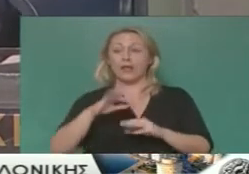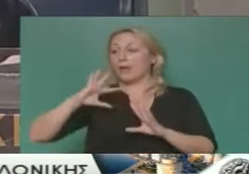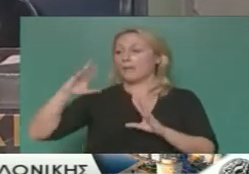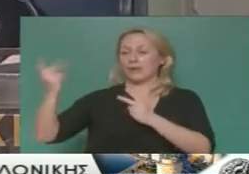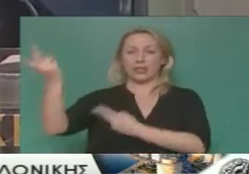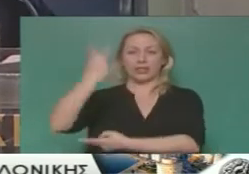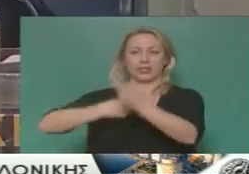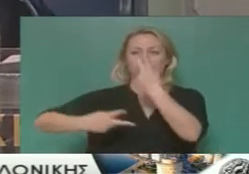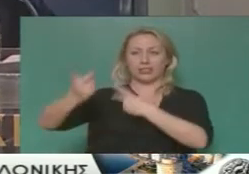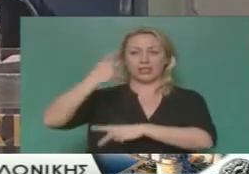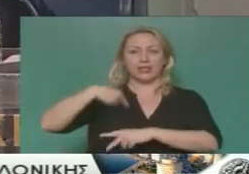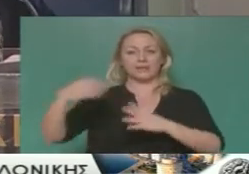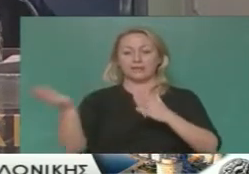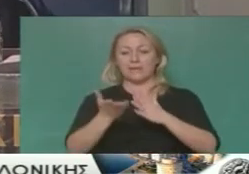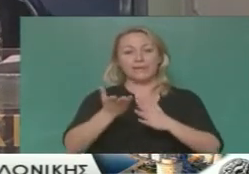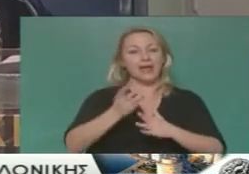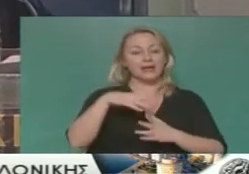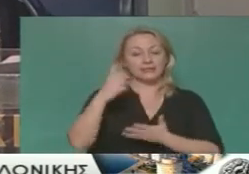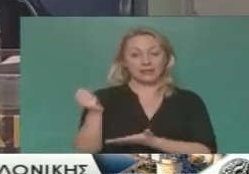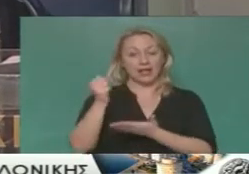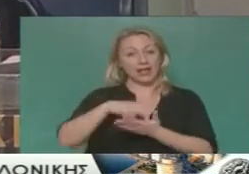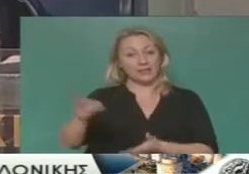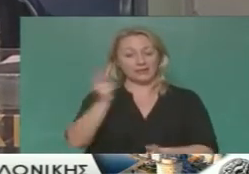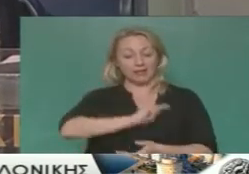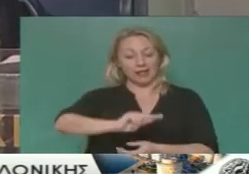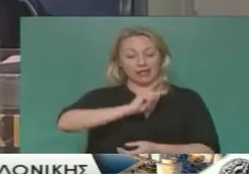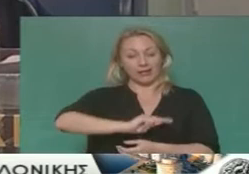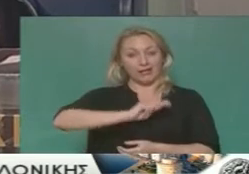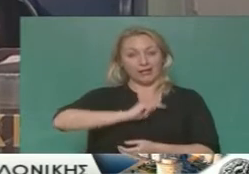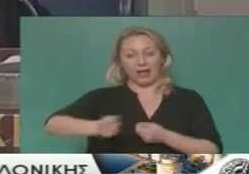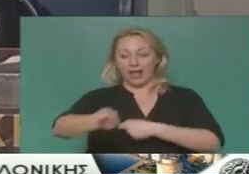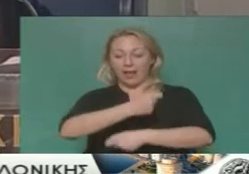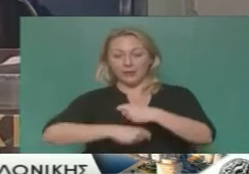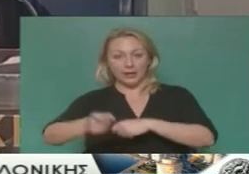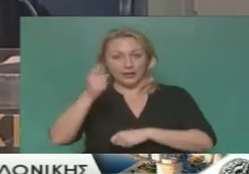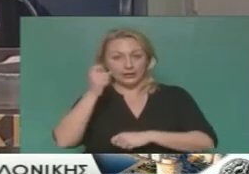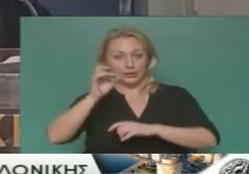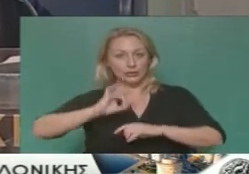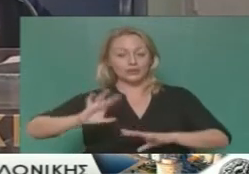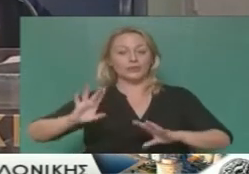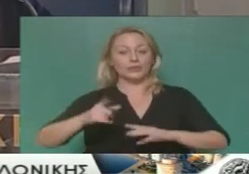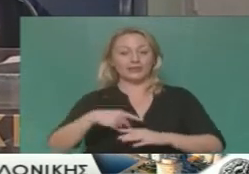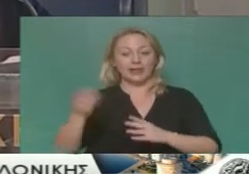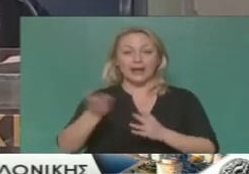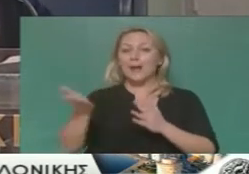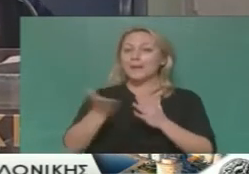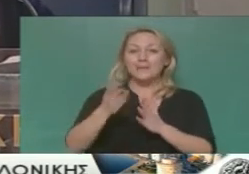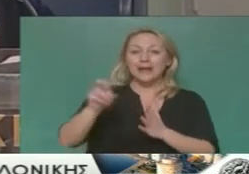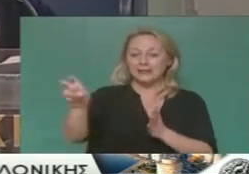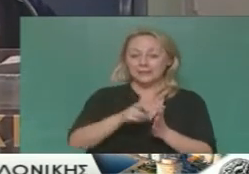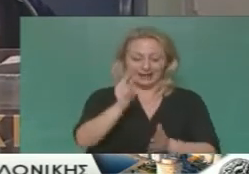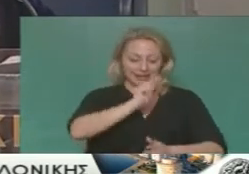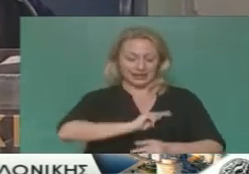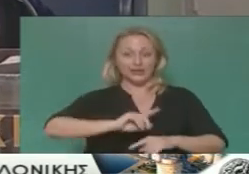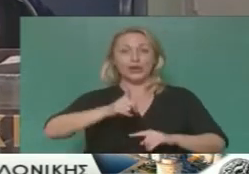ονομαζόμενο μέρισμα, ότι αποκομίζαμε κέρδη χωρίς επιχειρηματικό ρίσκο. Το μέρισμα δεν ήταν κέρδος, ήταν